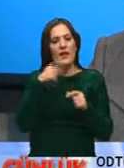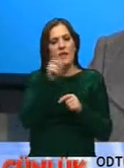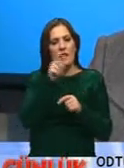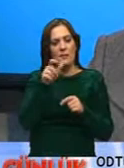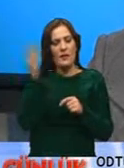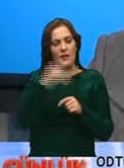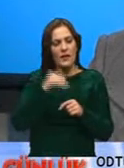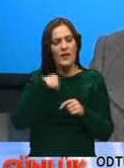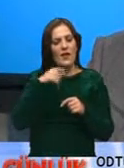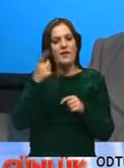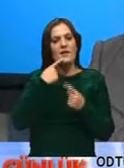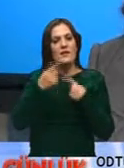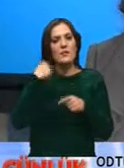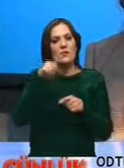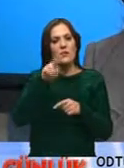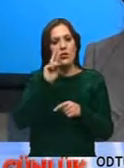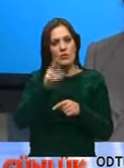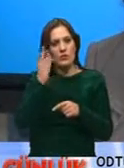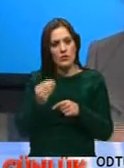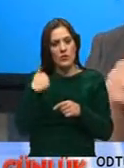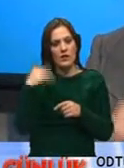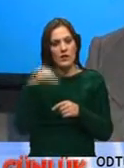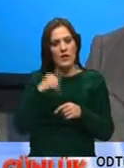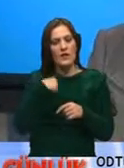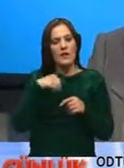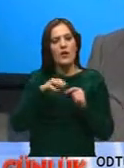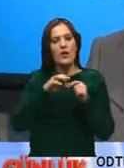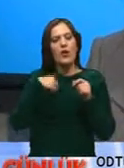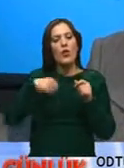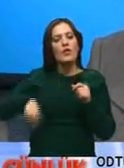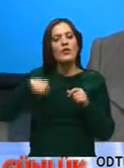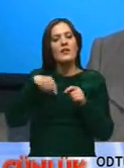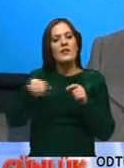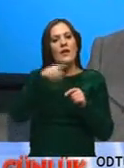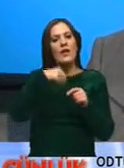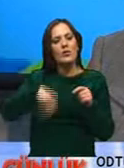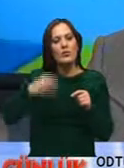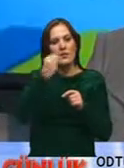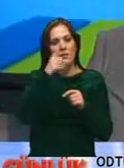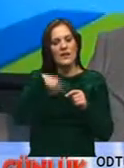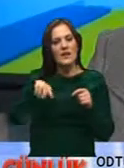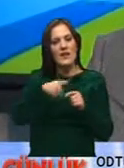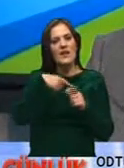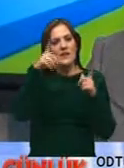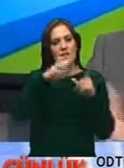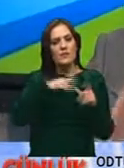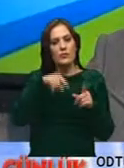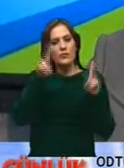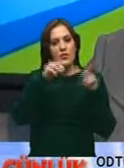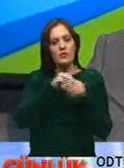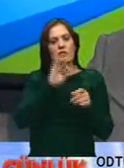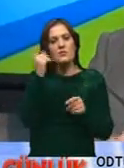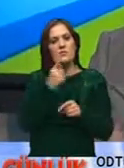kelimelerle gelen tema ilk defa geçen sene bir görsel olarak geldi karşımıza. Kuyruğunu yiyen bir yılan şekli resmi vardı. Bu temayı hiçbir